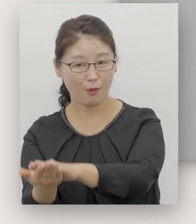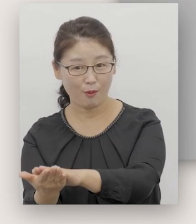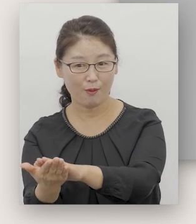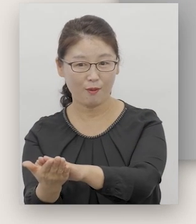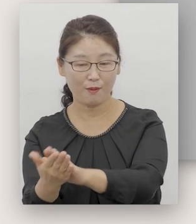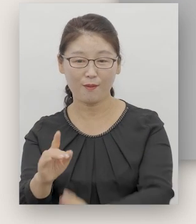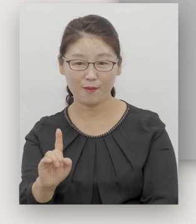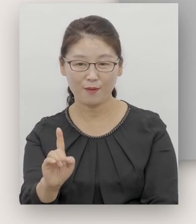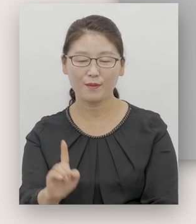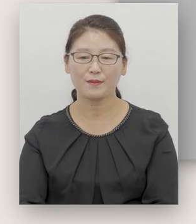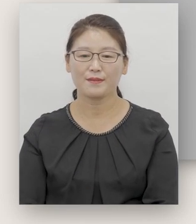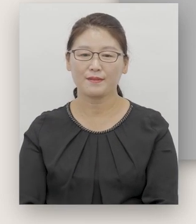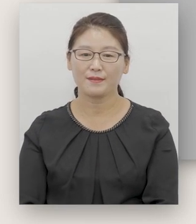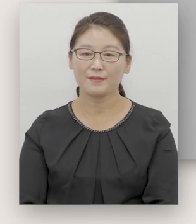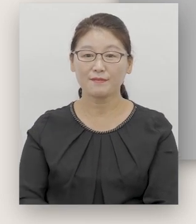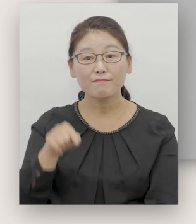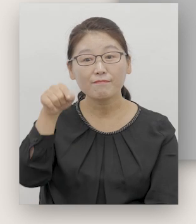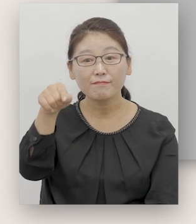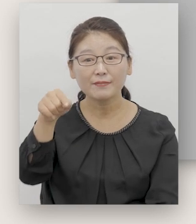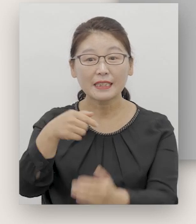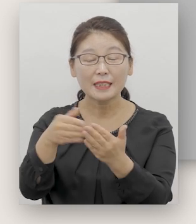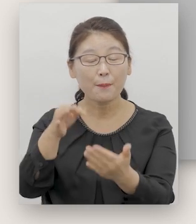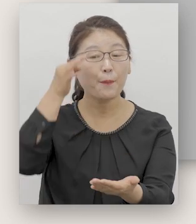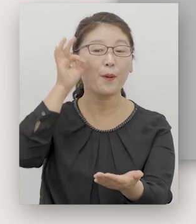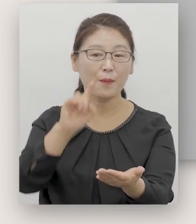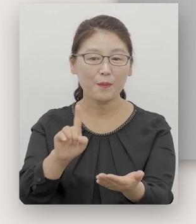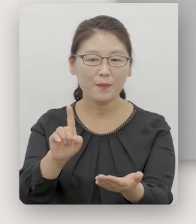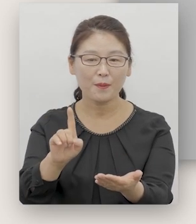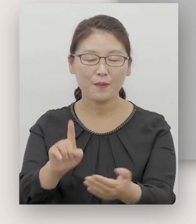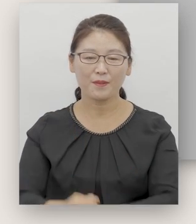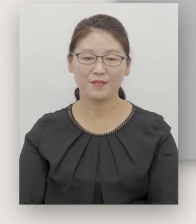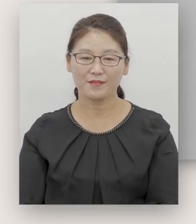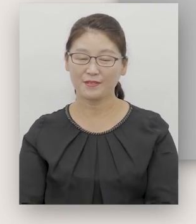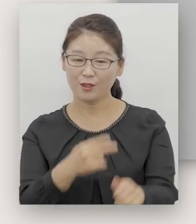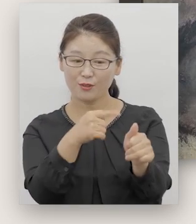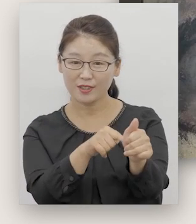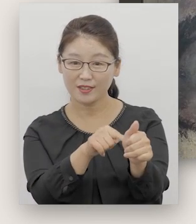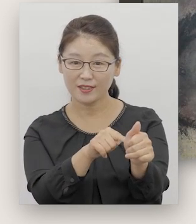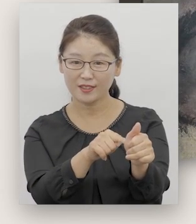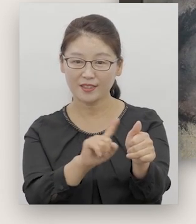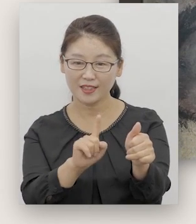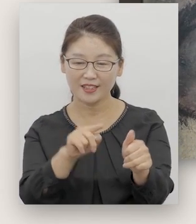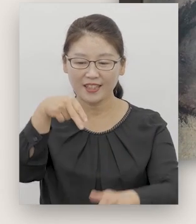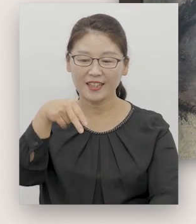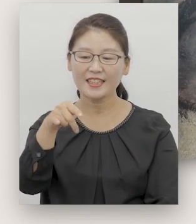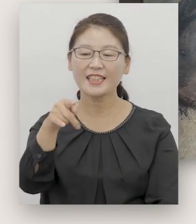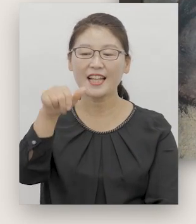생각이 나시나요? 사실 듀샹은 이 당시 세잔, 폴 세잔에 굉장히 존경심을